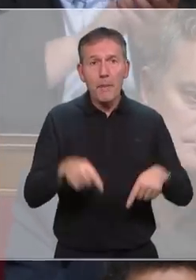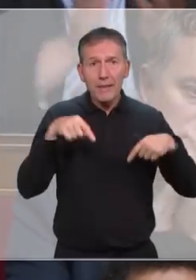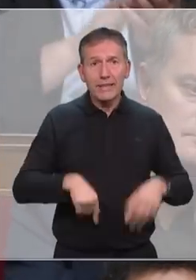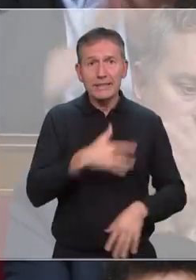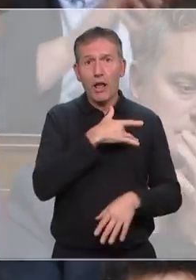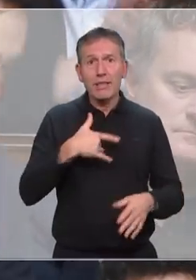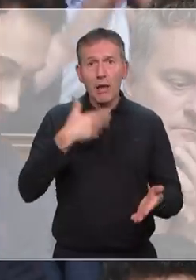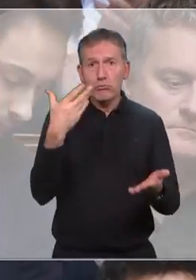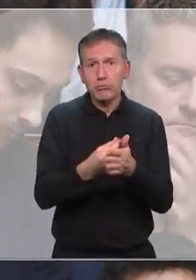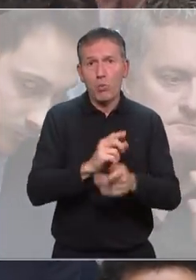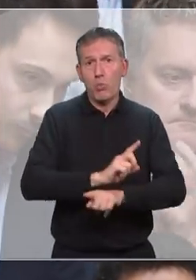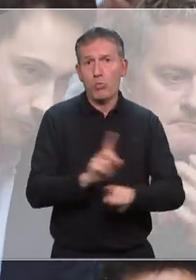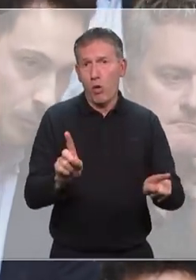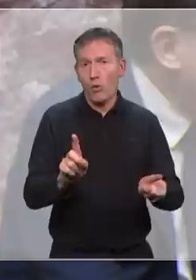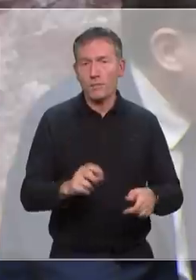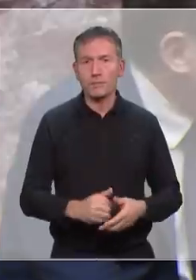pénuries.